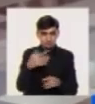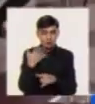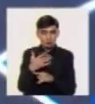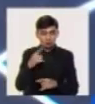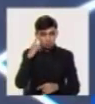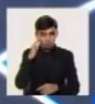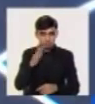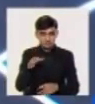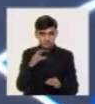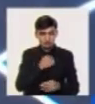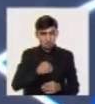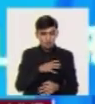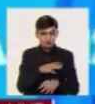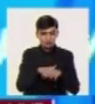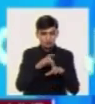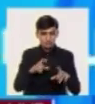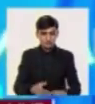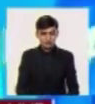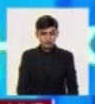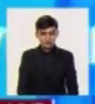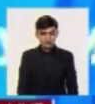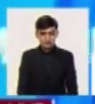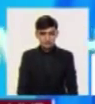ашына тұрғындар.